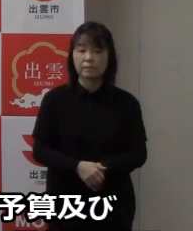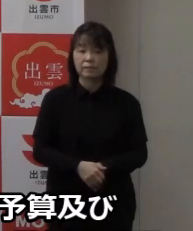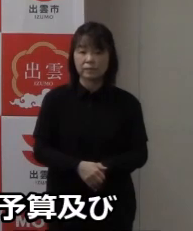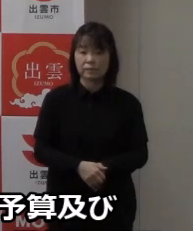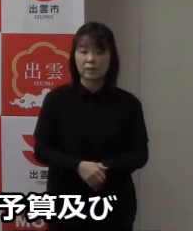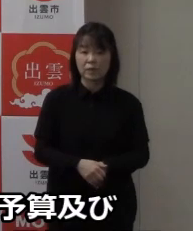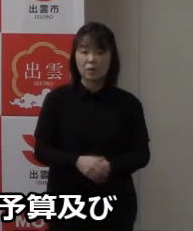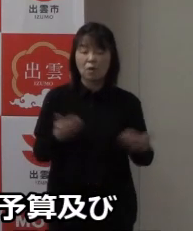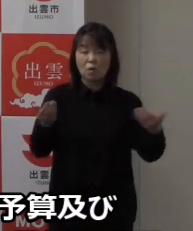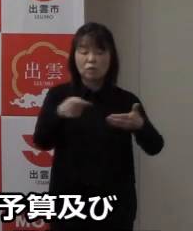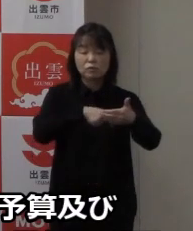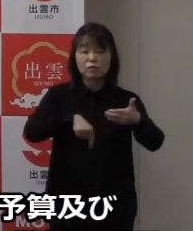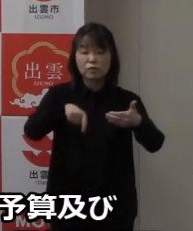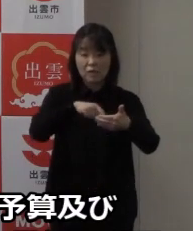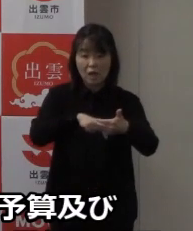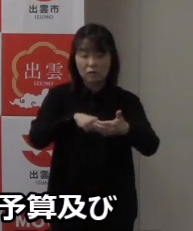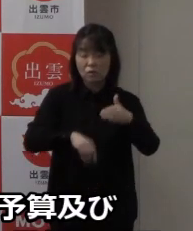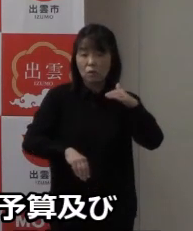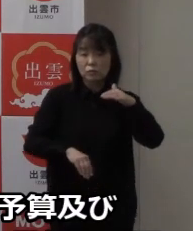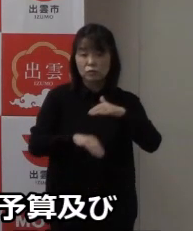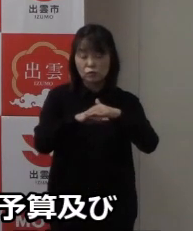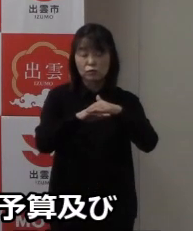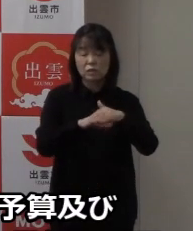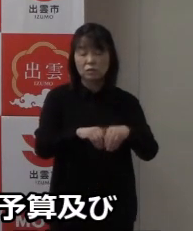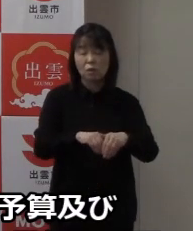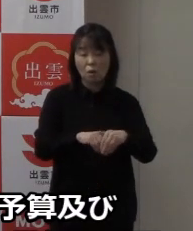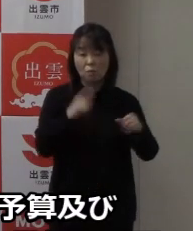保育内容の充実を目的としてですね、